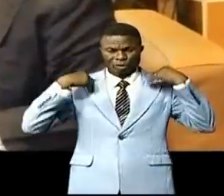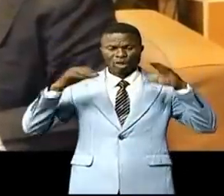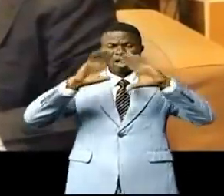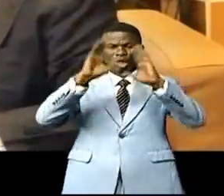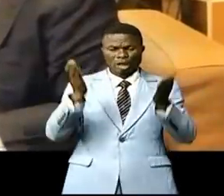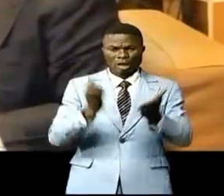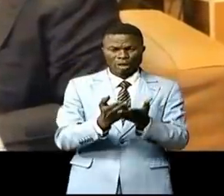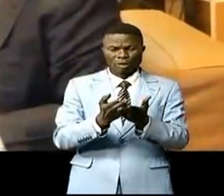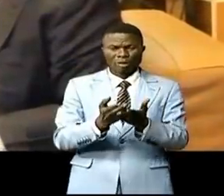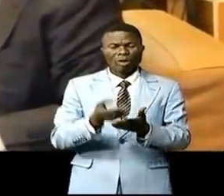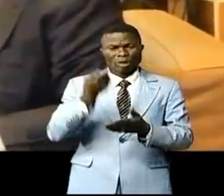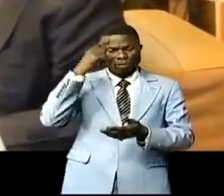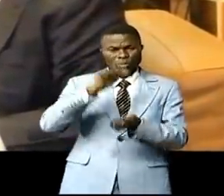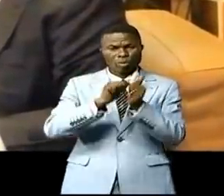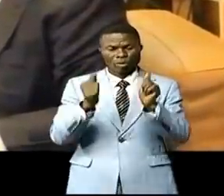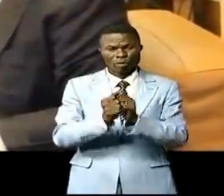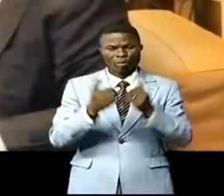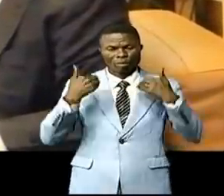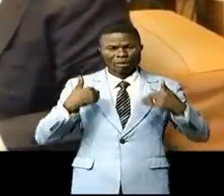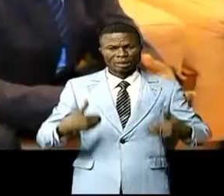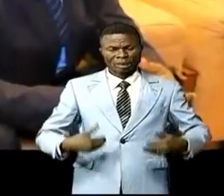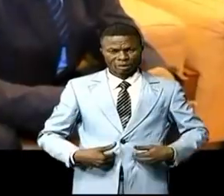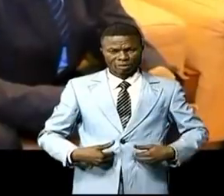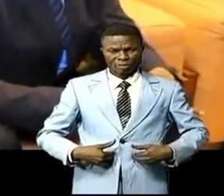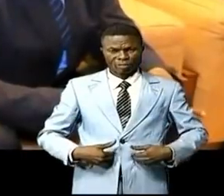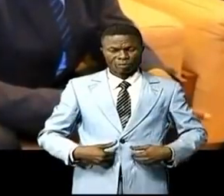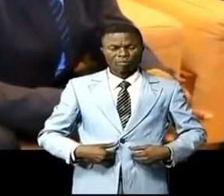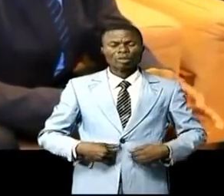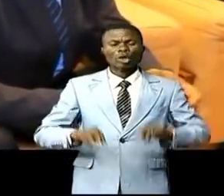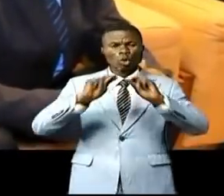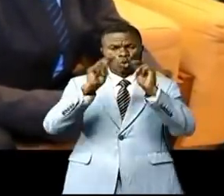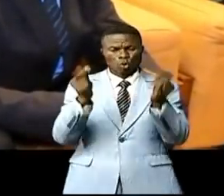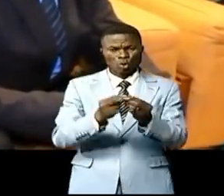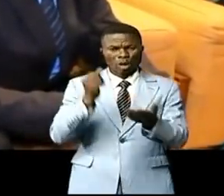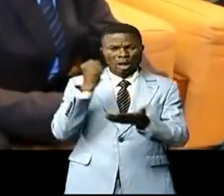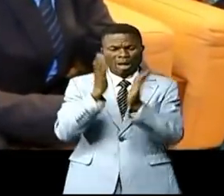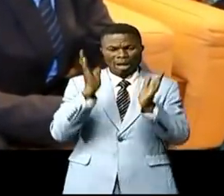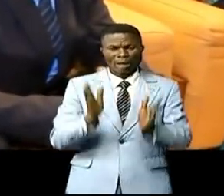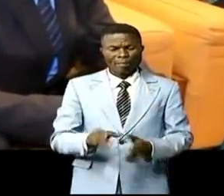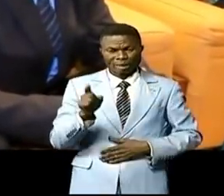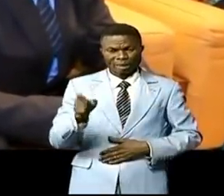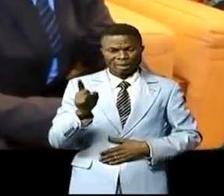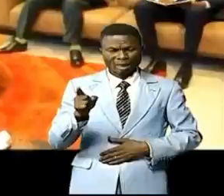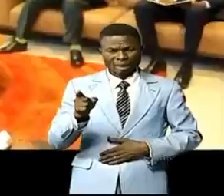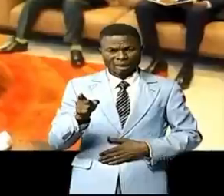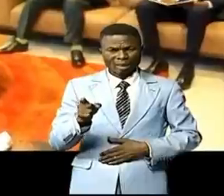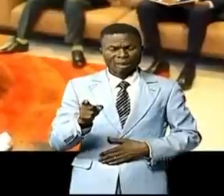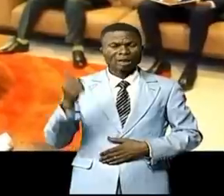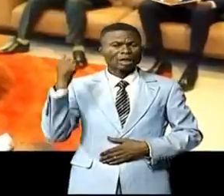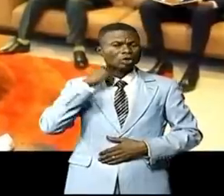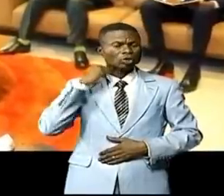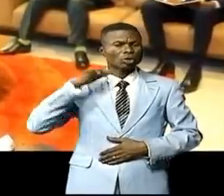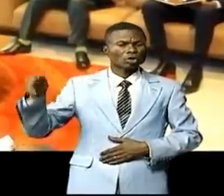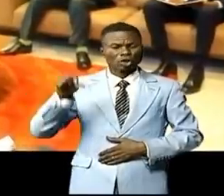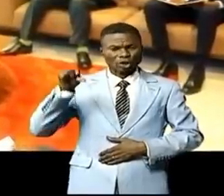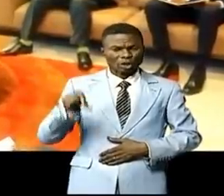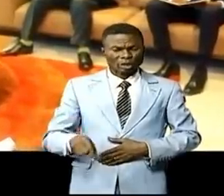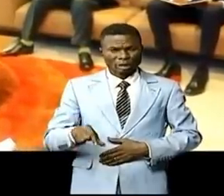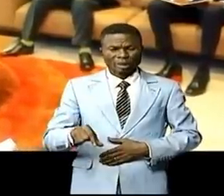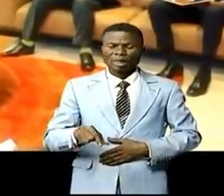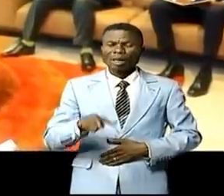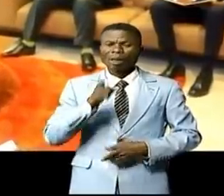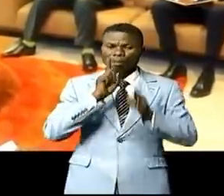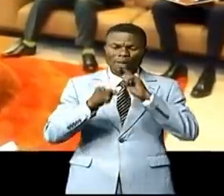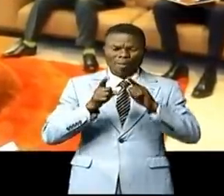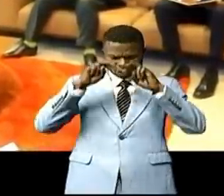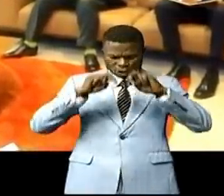communauté par rapport au domaine de la santé. Ensemble, l'ambassadeur Gilberto Verissimo et Dr Jean-Jacques Mongani ont étudié